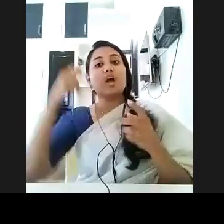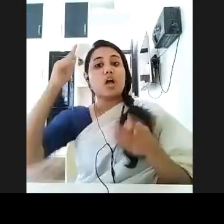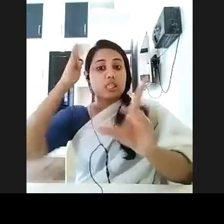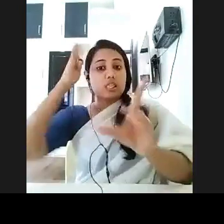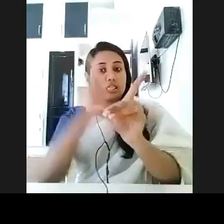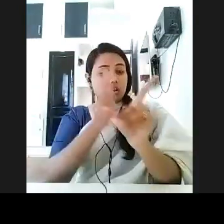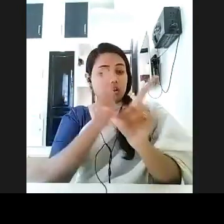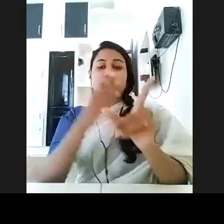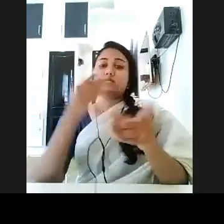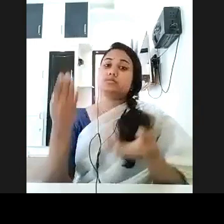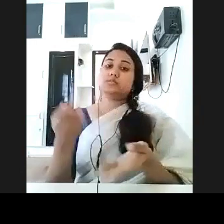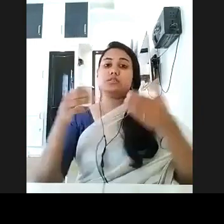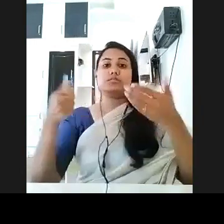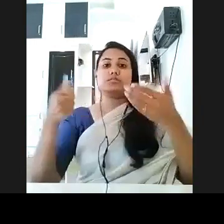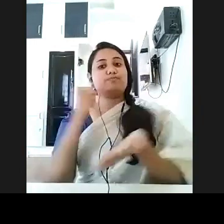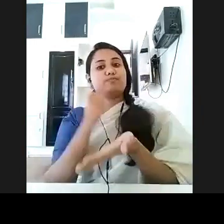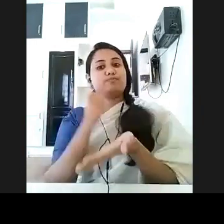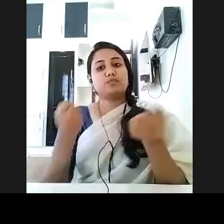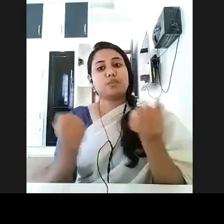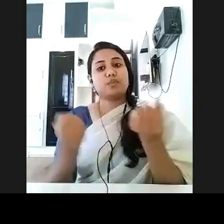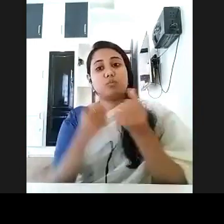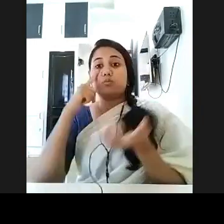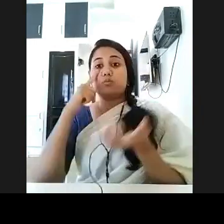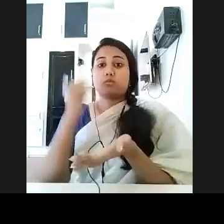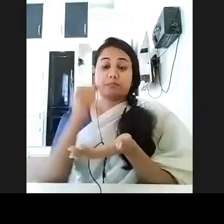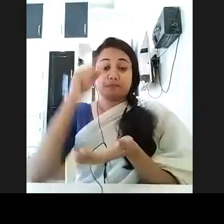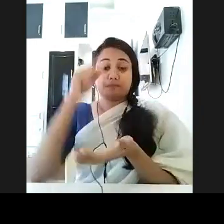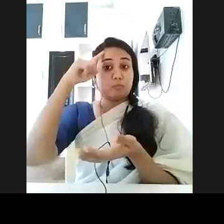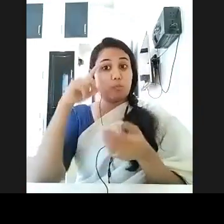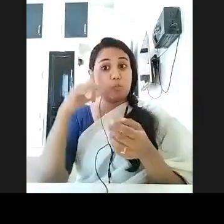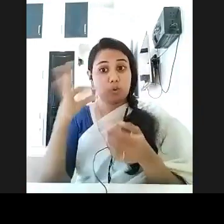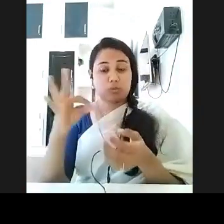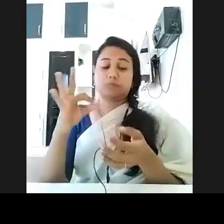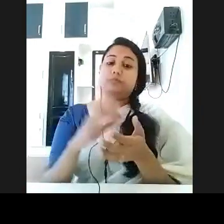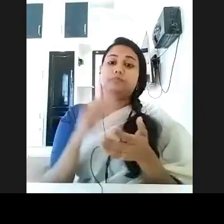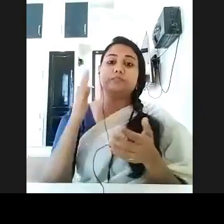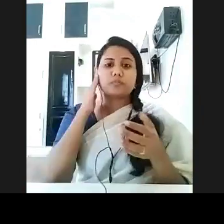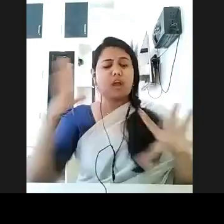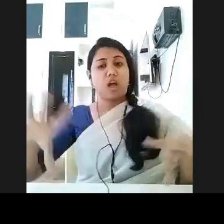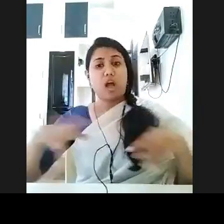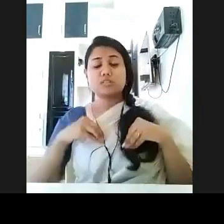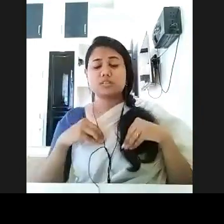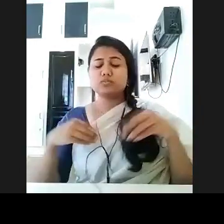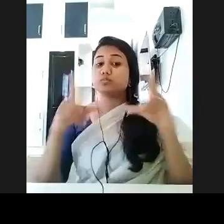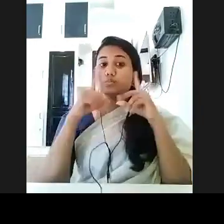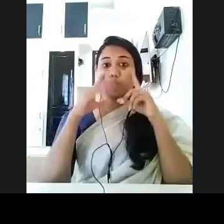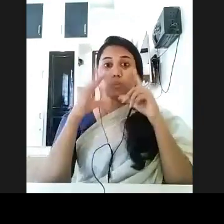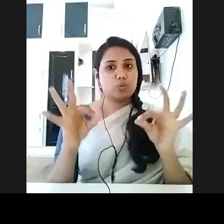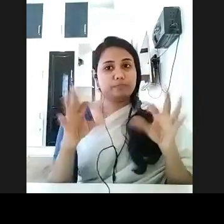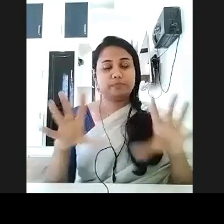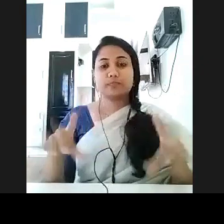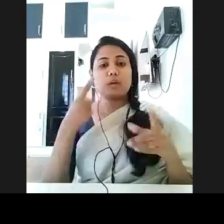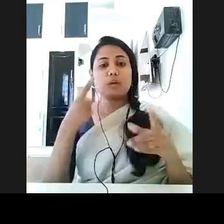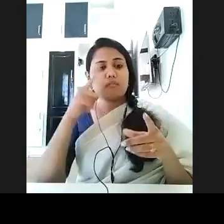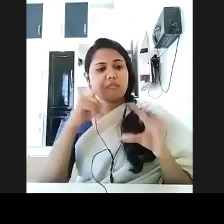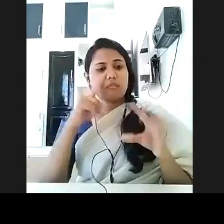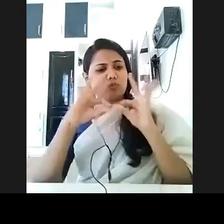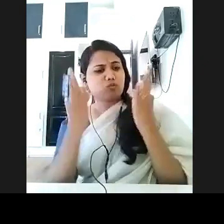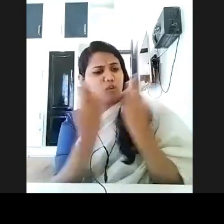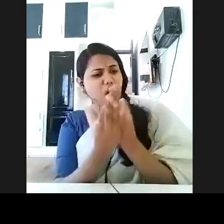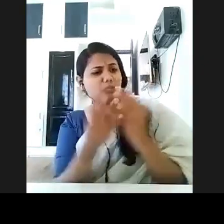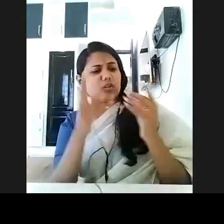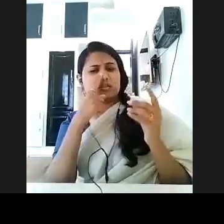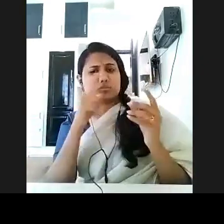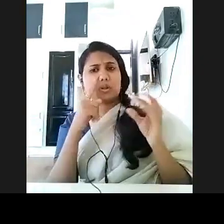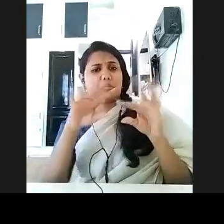ആവശ്യമുള്ളതാണ്. സോ മെയിനായിട്ട് ഞാൻ പറഞ്ഞ പോലെ അക്സെപ്റ്റൻസ് ഇസ് മോസ്റ്റ് ഇമ്പോർട്ടൻറ്റ് തിങ്. ഫാമിലിയിലുള്ള എല്ലാവരും നല്ല സ്ട്രോങ് ആയിട്ട്